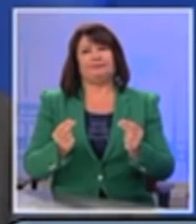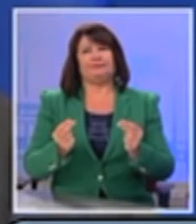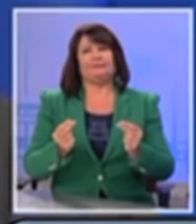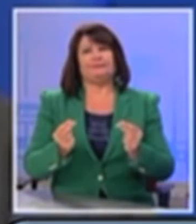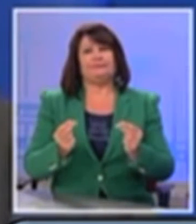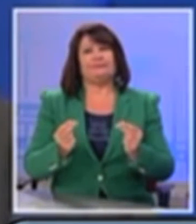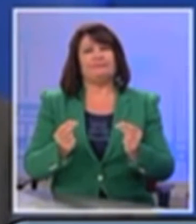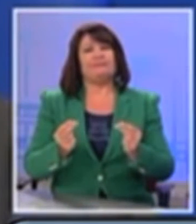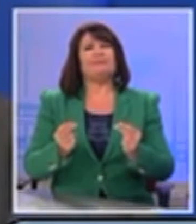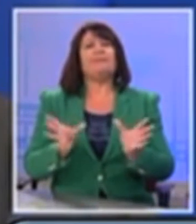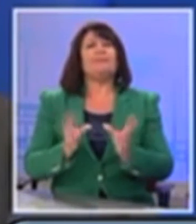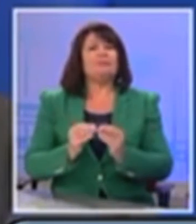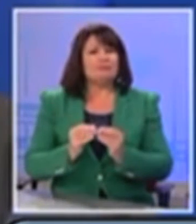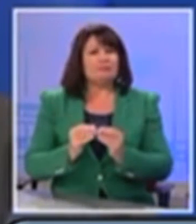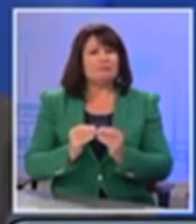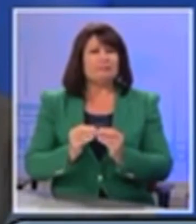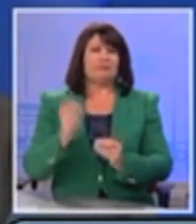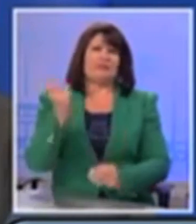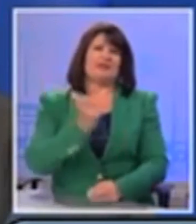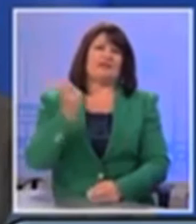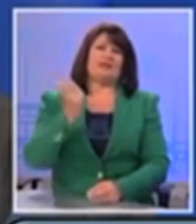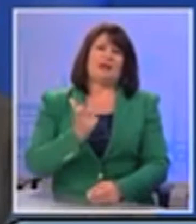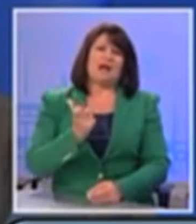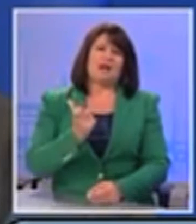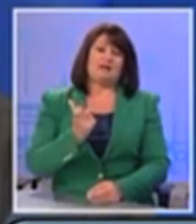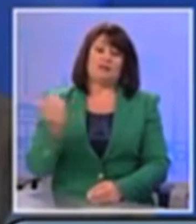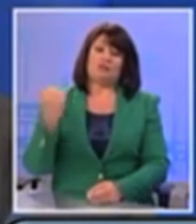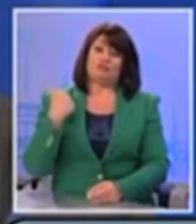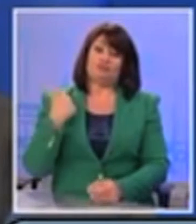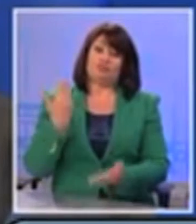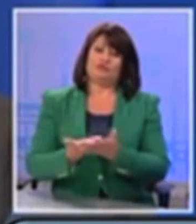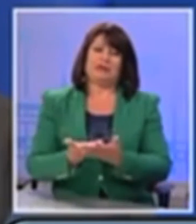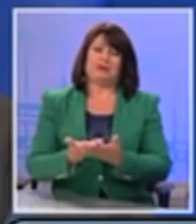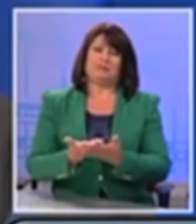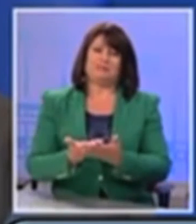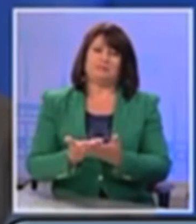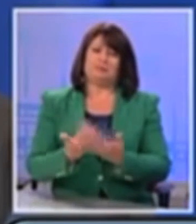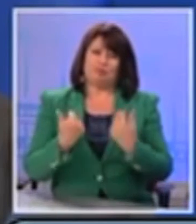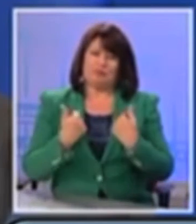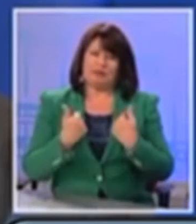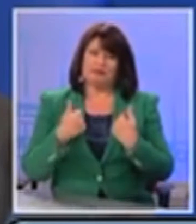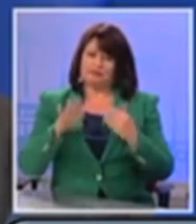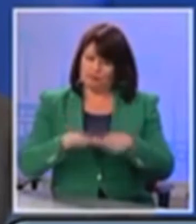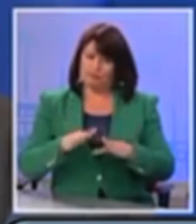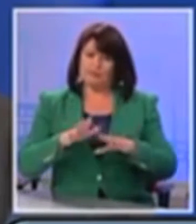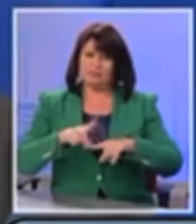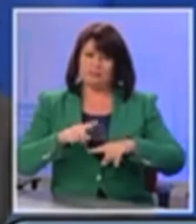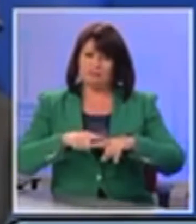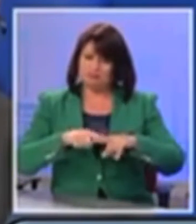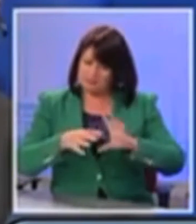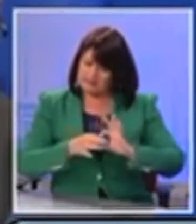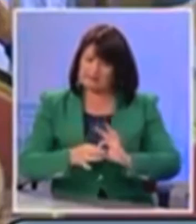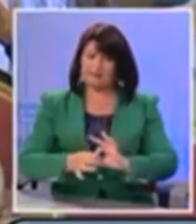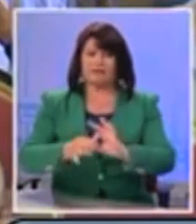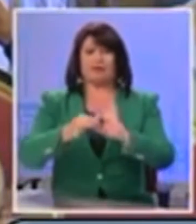Grèce, que nous allons donc continuer notre travail en Grèce, mais que nous allons également soutenir, en tant que membre